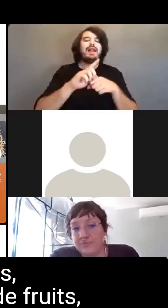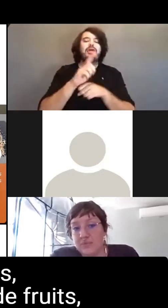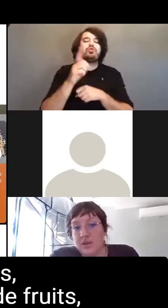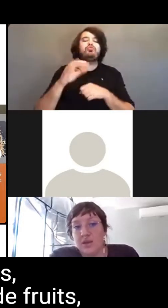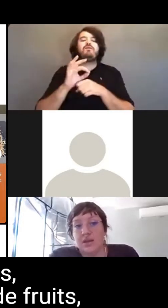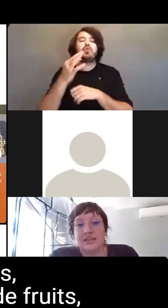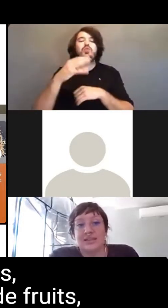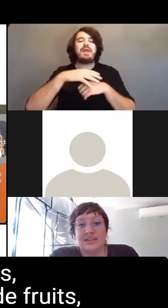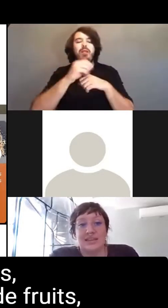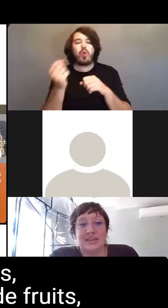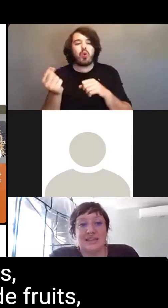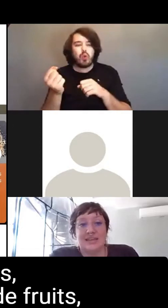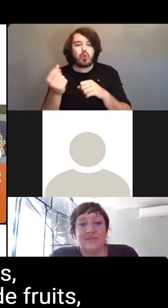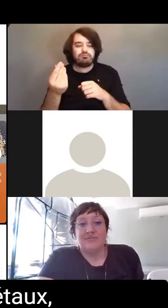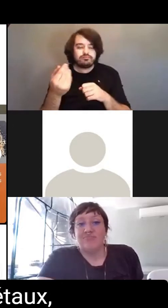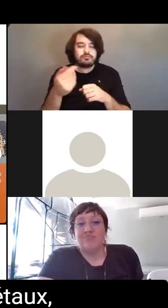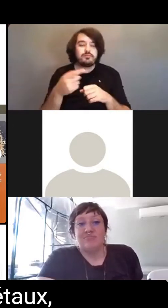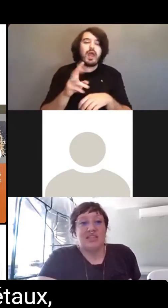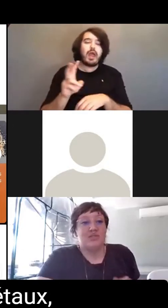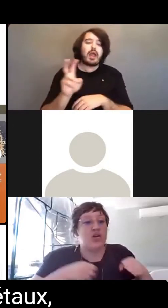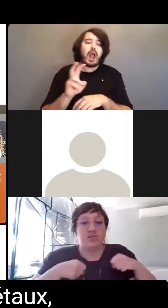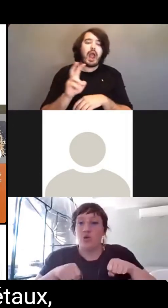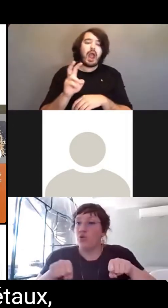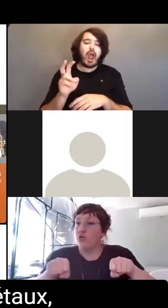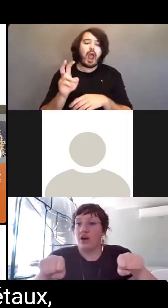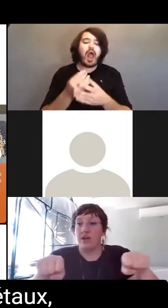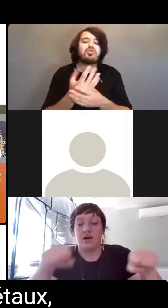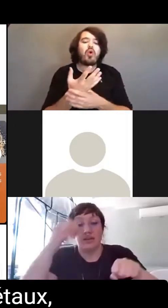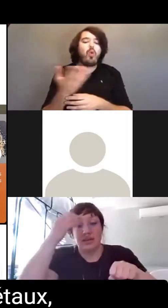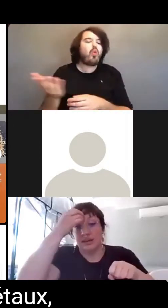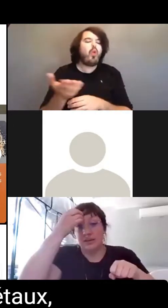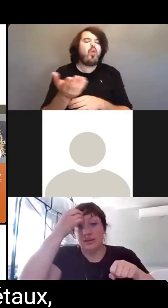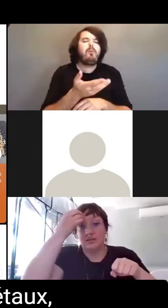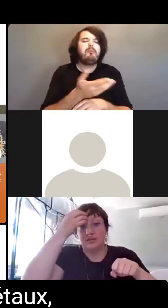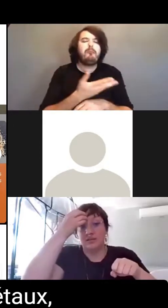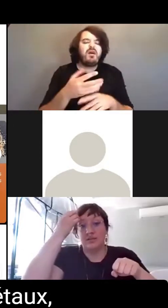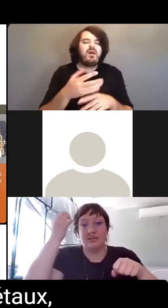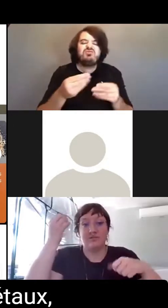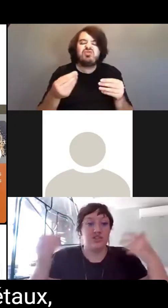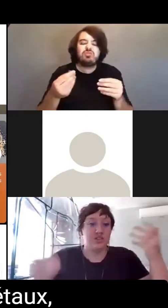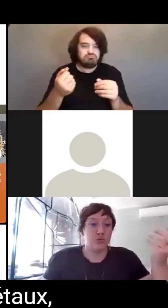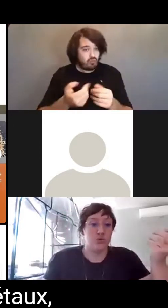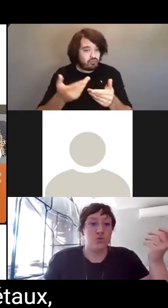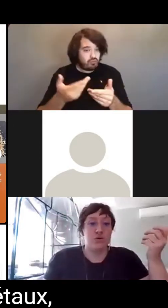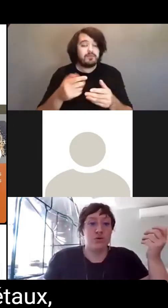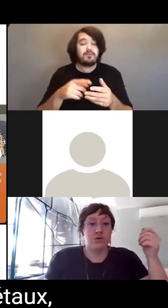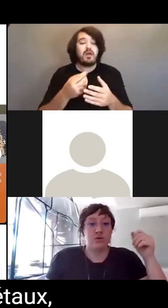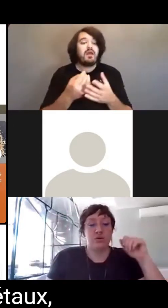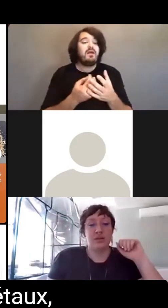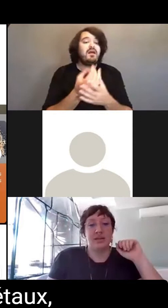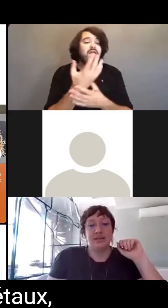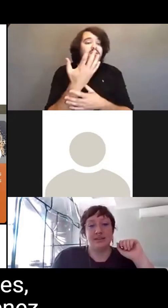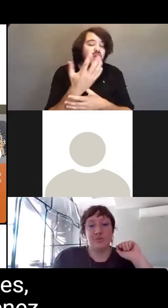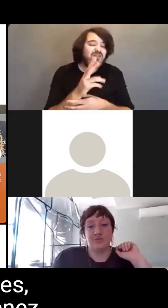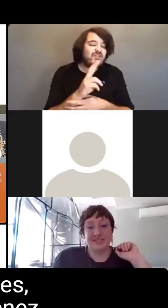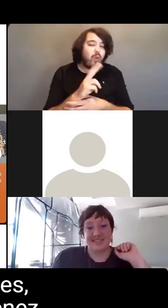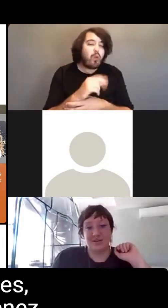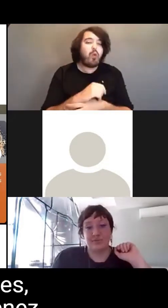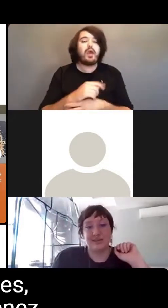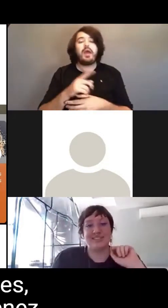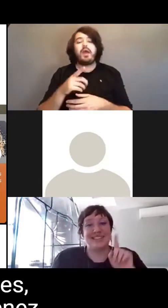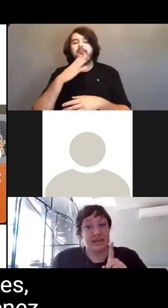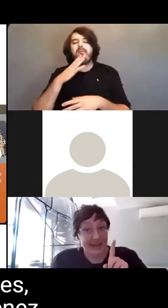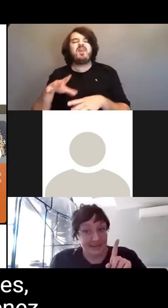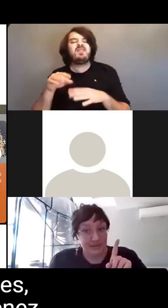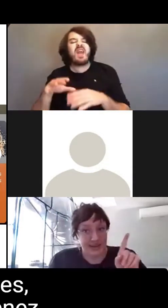fruits, du gazon qu'on aura taillé, des végétaux, des mauvaises